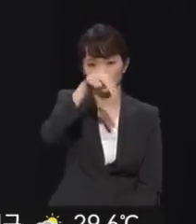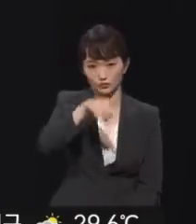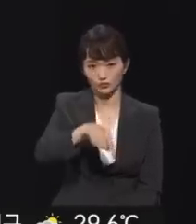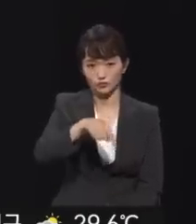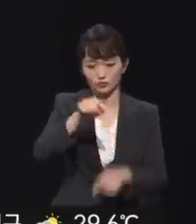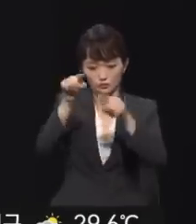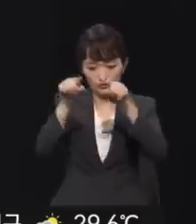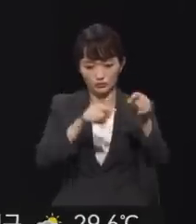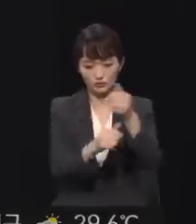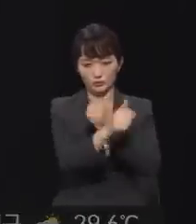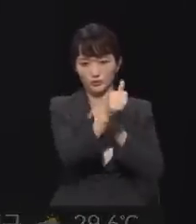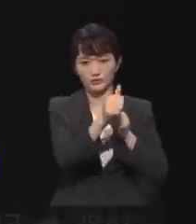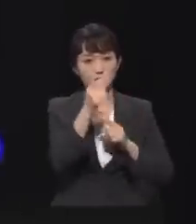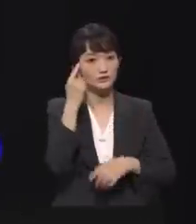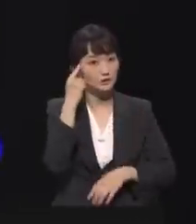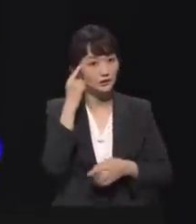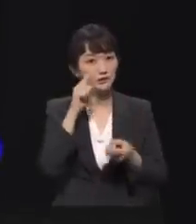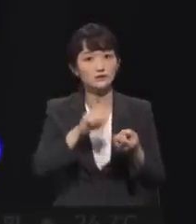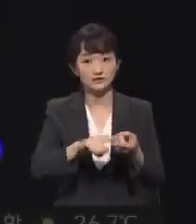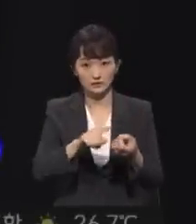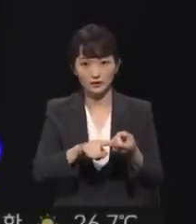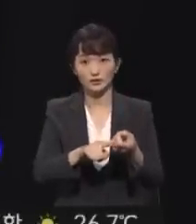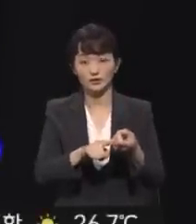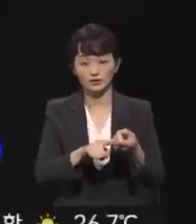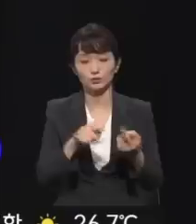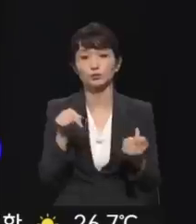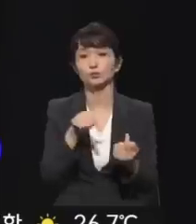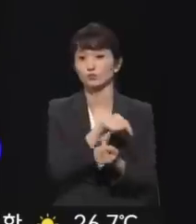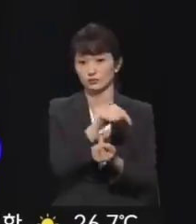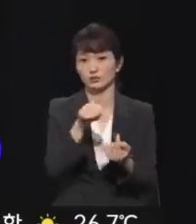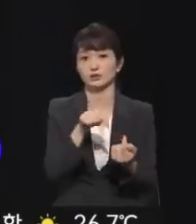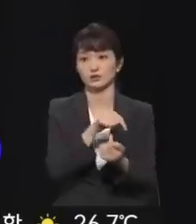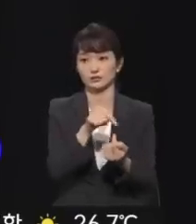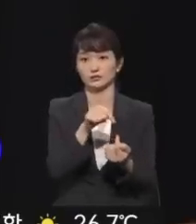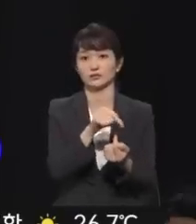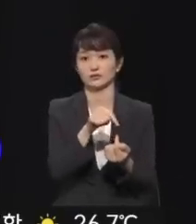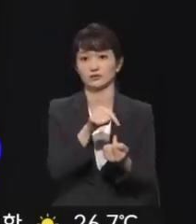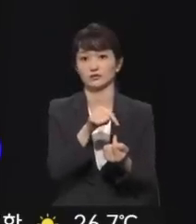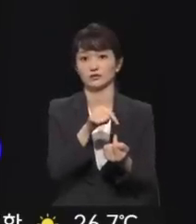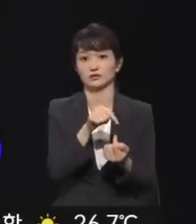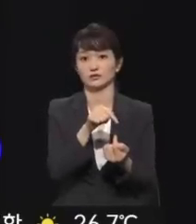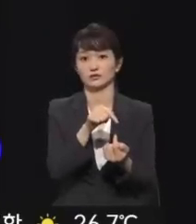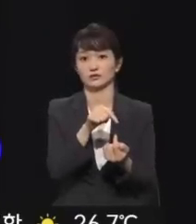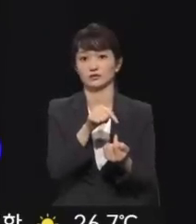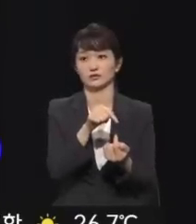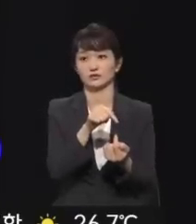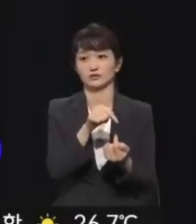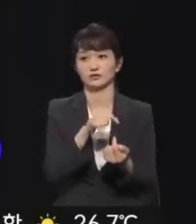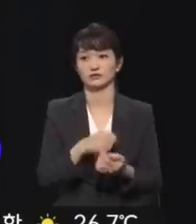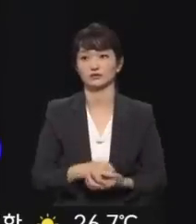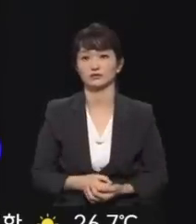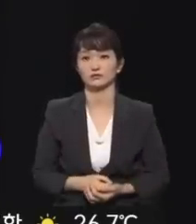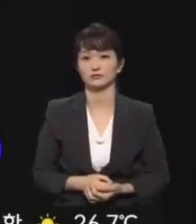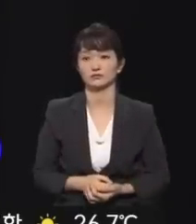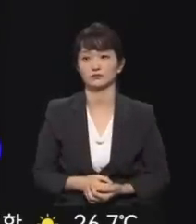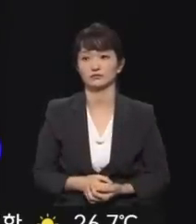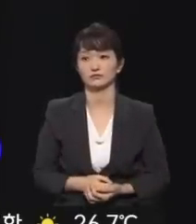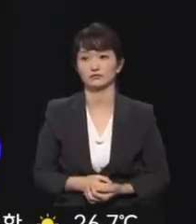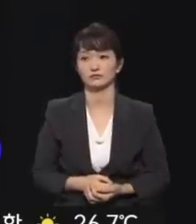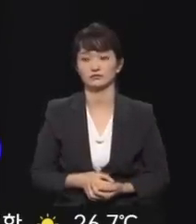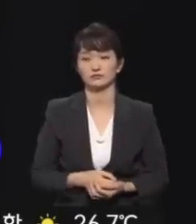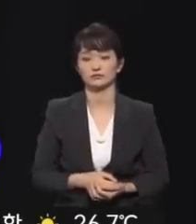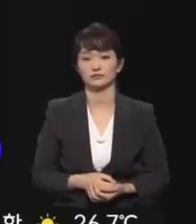인가요 판다 난 그 부분 대로 했으면 그 판단대로 애초에 갔더라면 뭐 사람없는